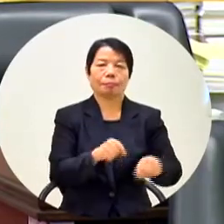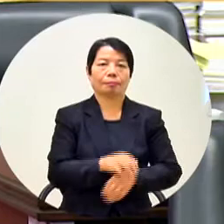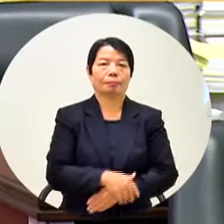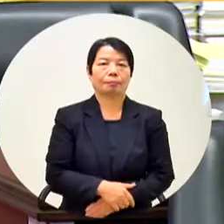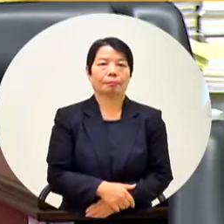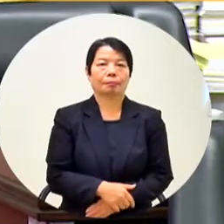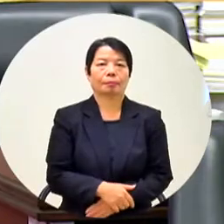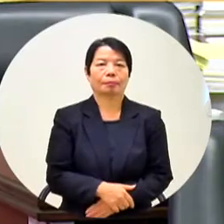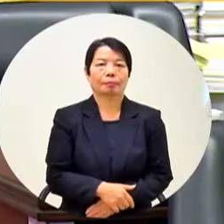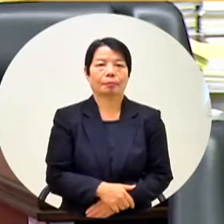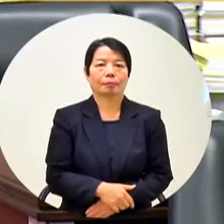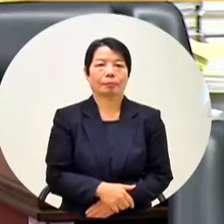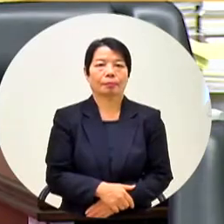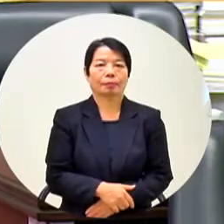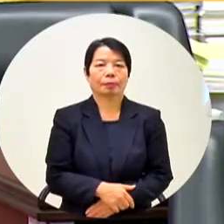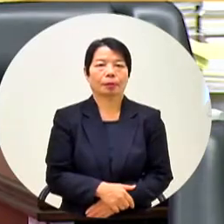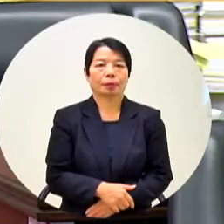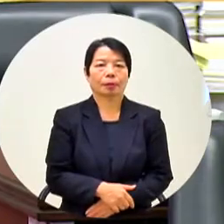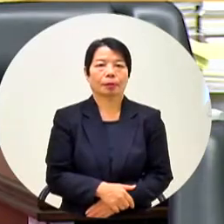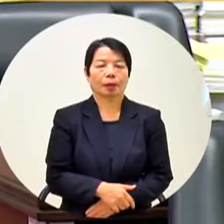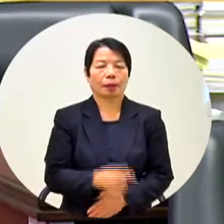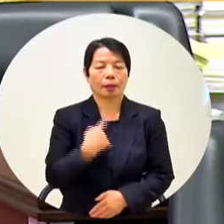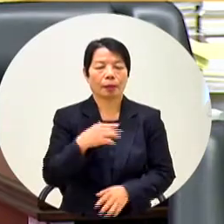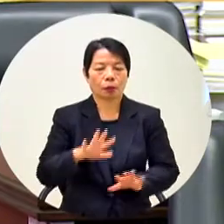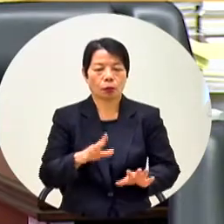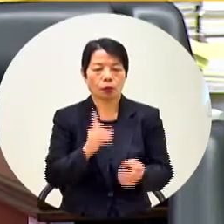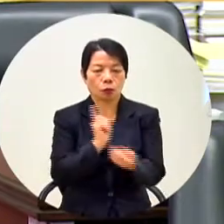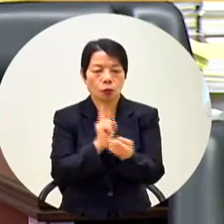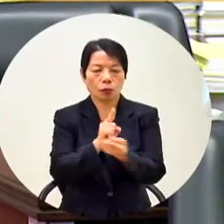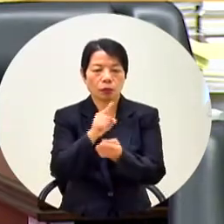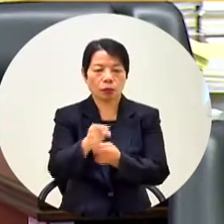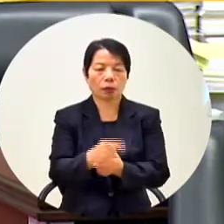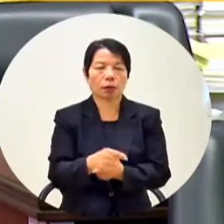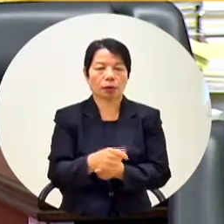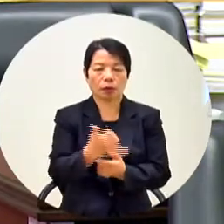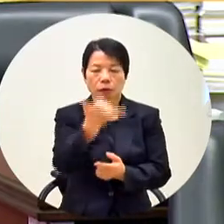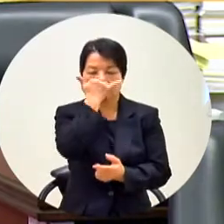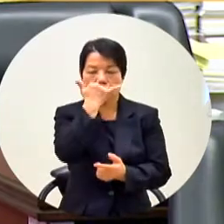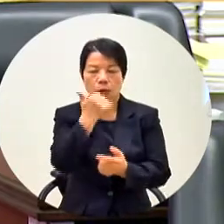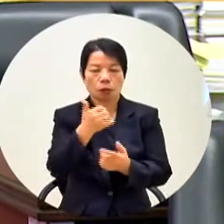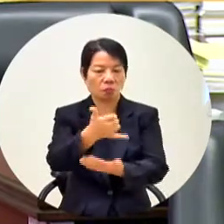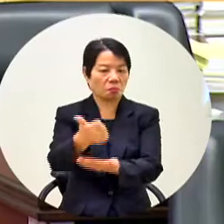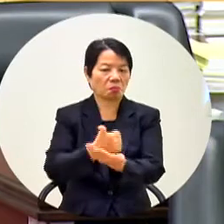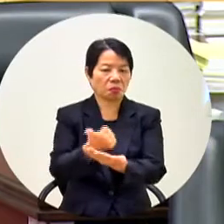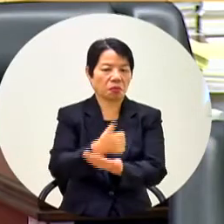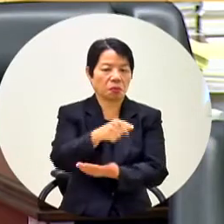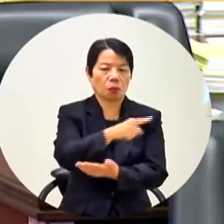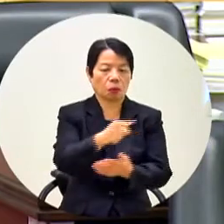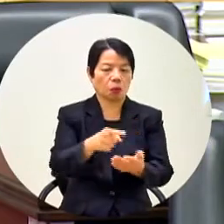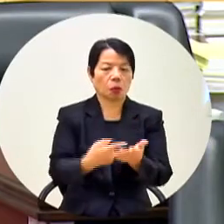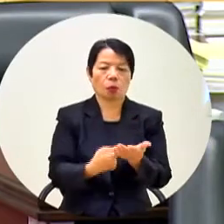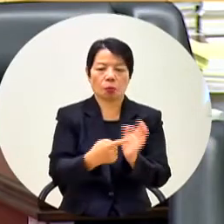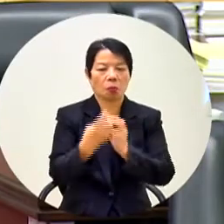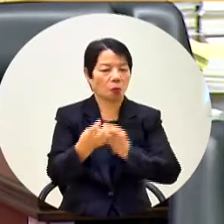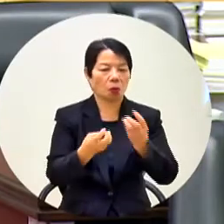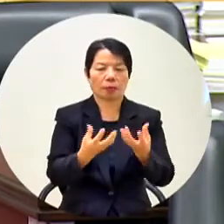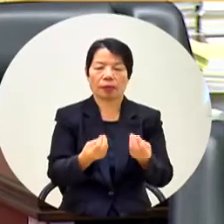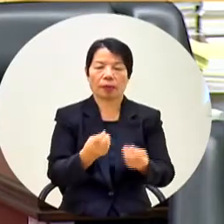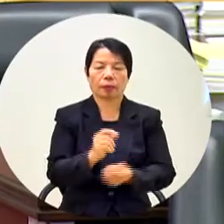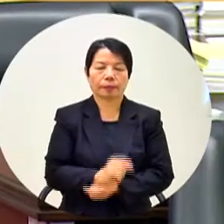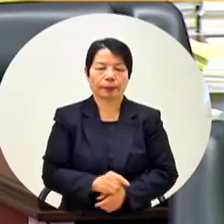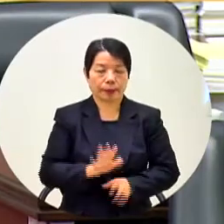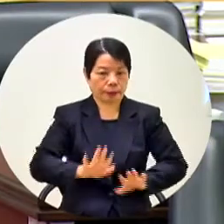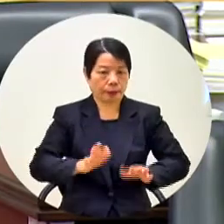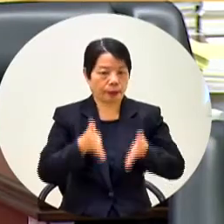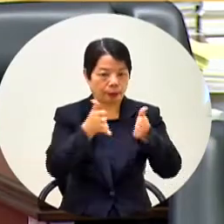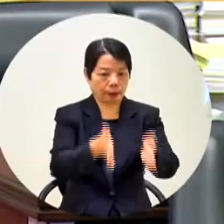从来我没有对这个议题表达过看法但是今天是我第一次针对这个事情，